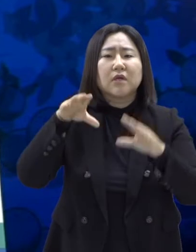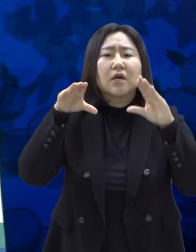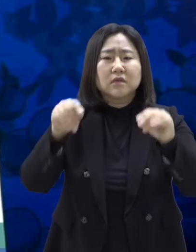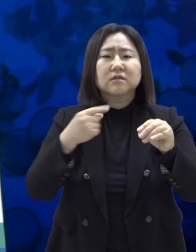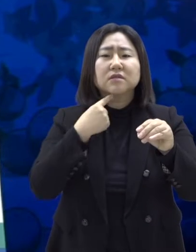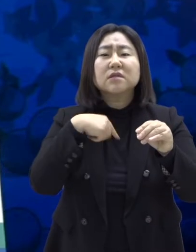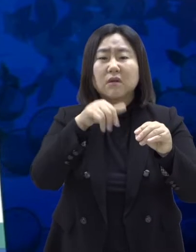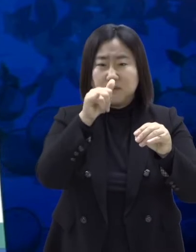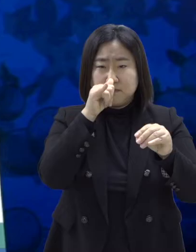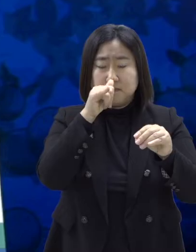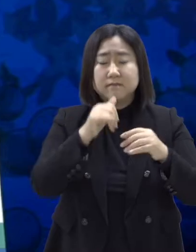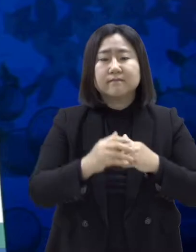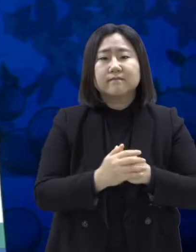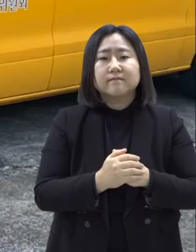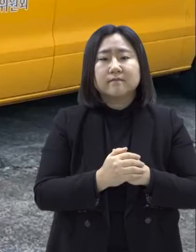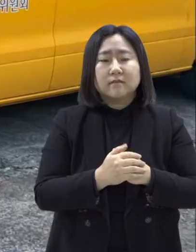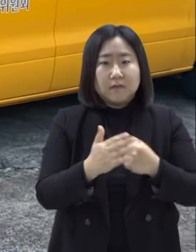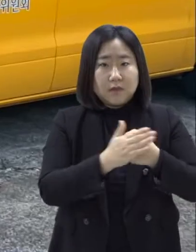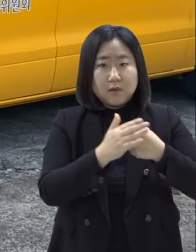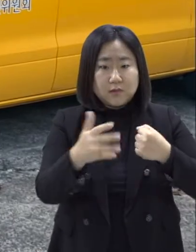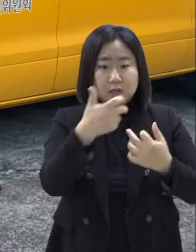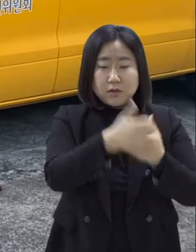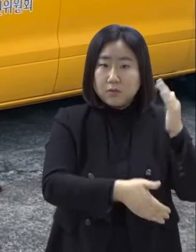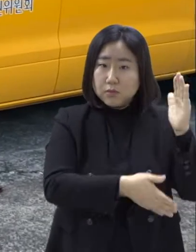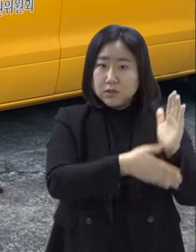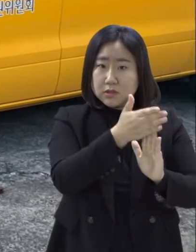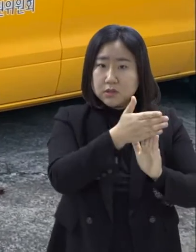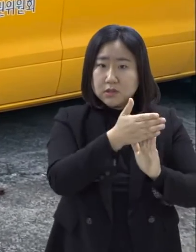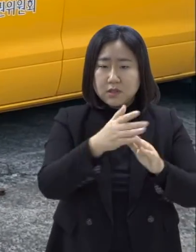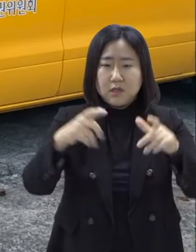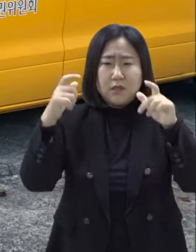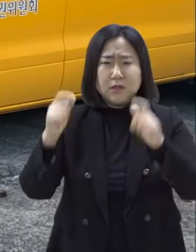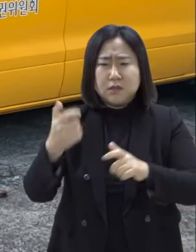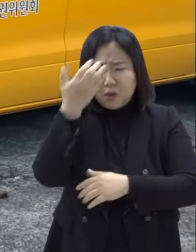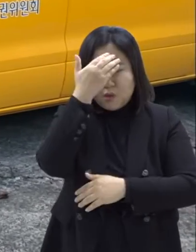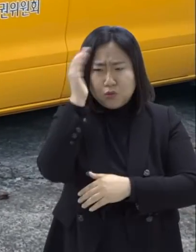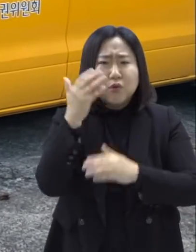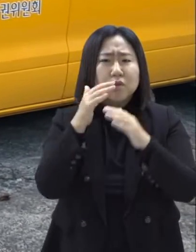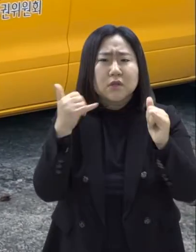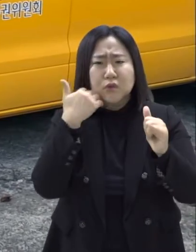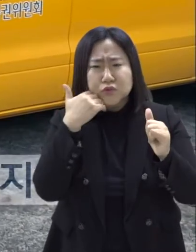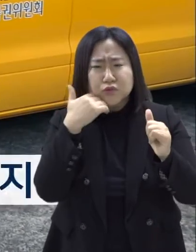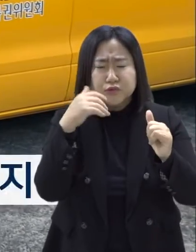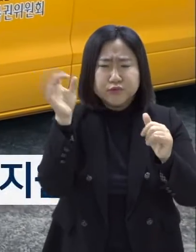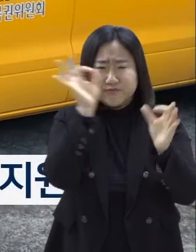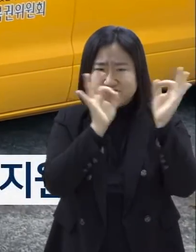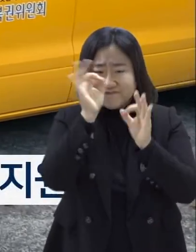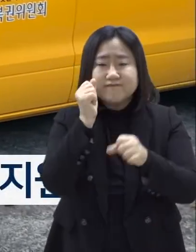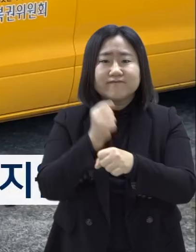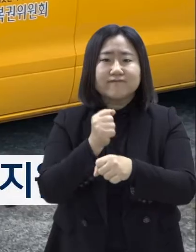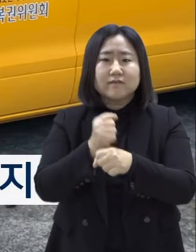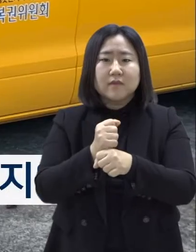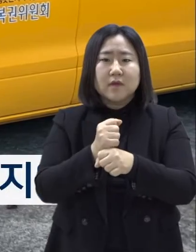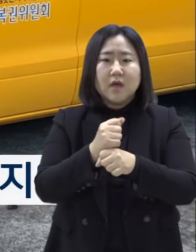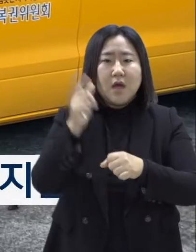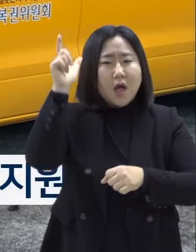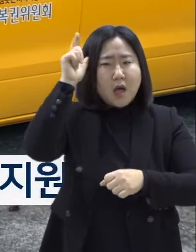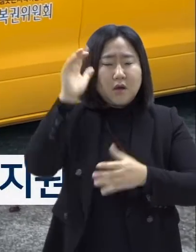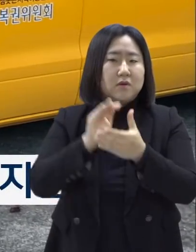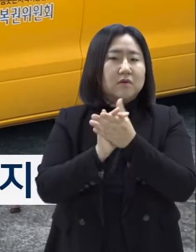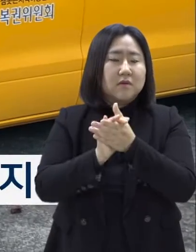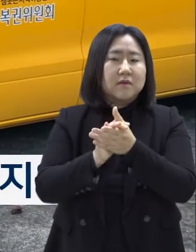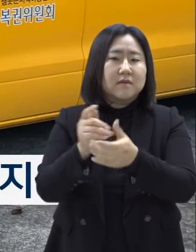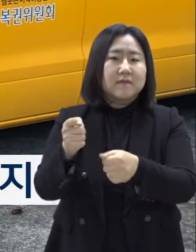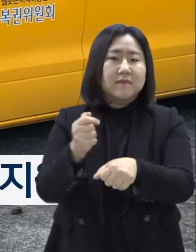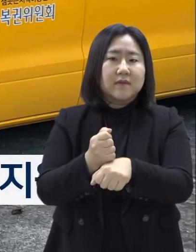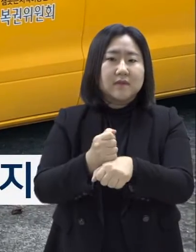중단되기도 했습니다. 이에 따라 서귀포시는 지역 내 후원자를 찾아 나섰고 서귀포시